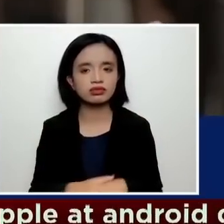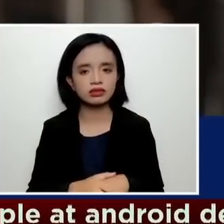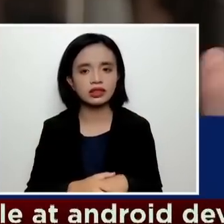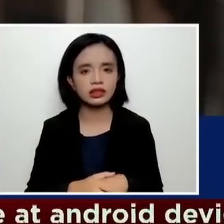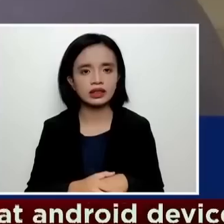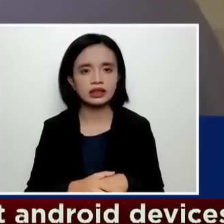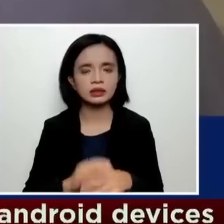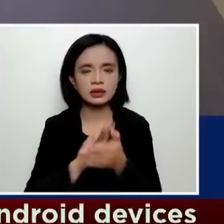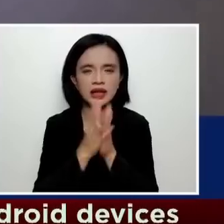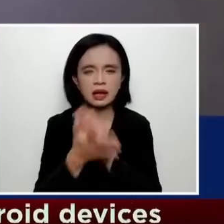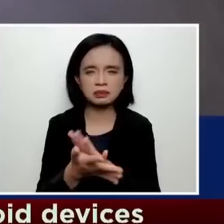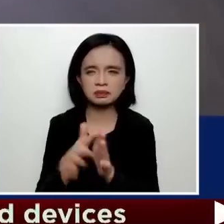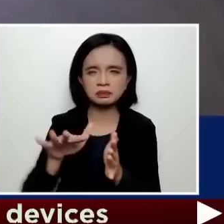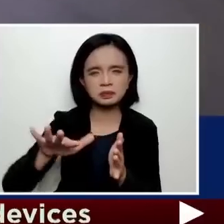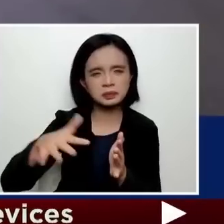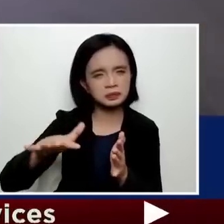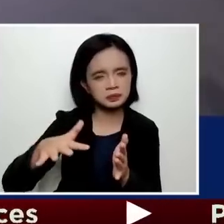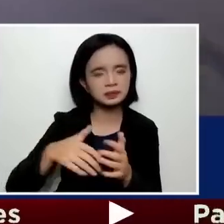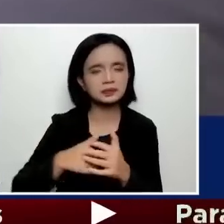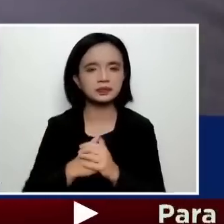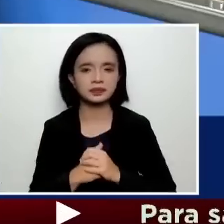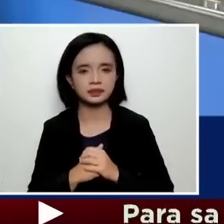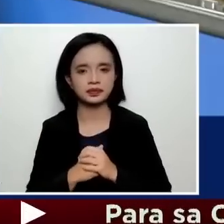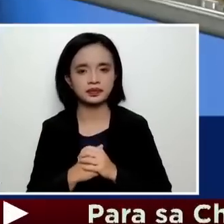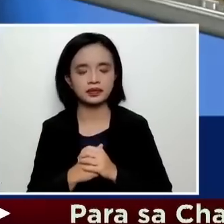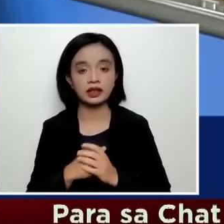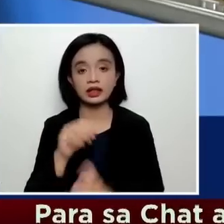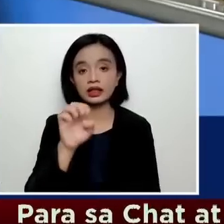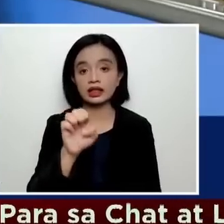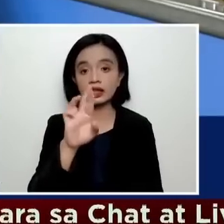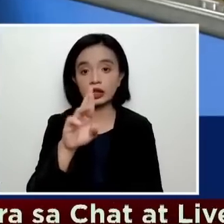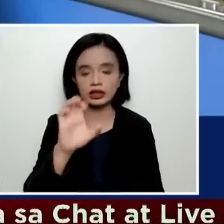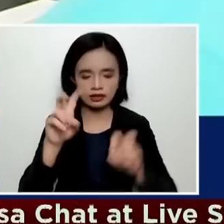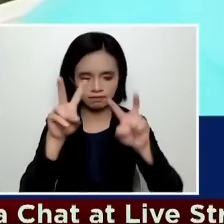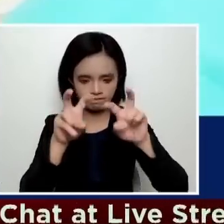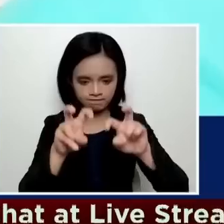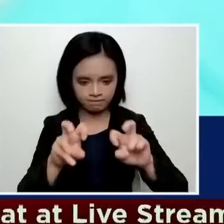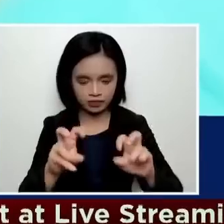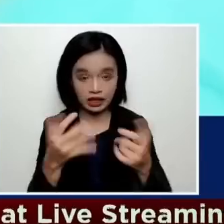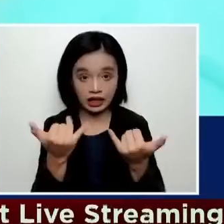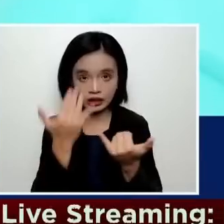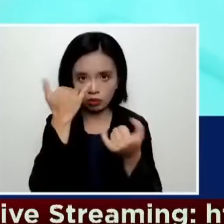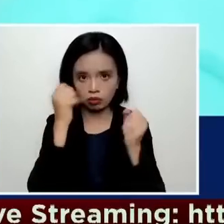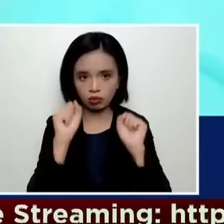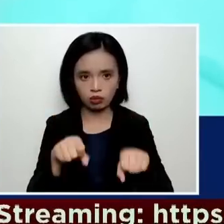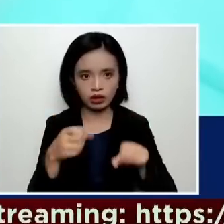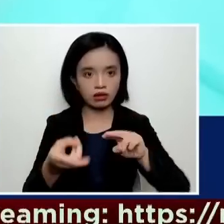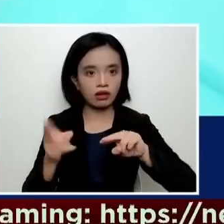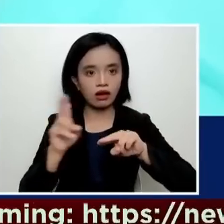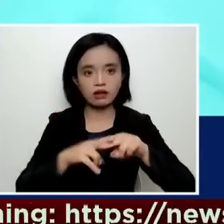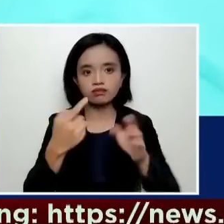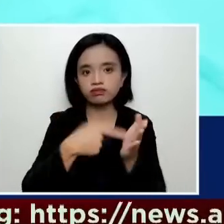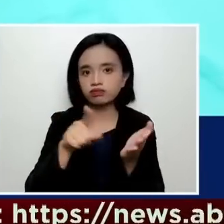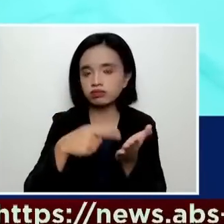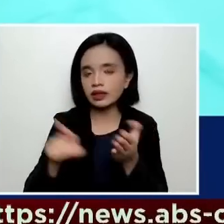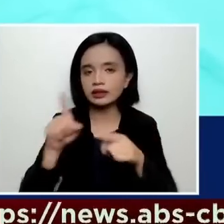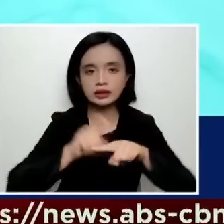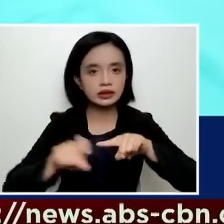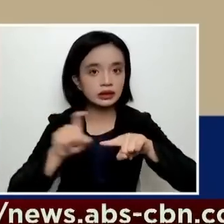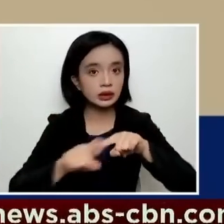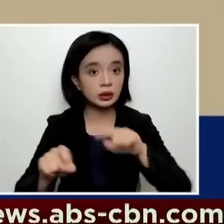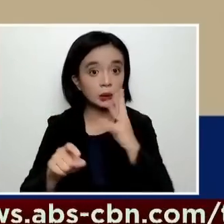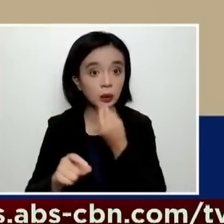hina rin yan eh. Pinag-aaralan ito ng ERC dahil pwedeng lalo pang lumobo ang mataas ng bayarin sa kuryente ng mga